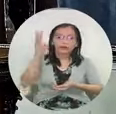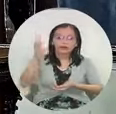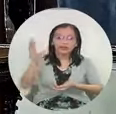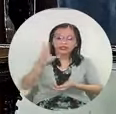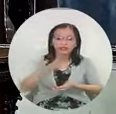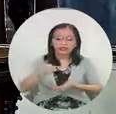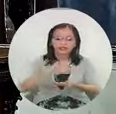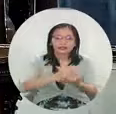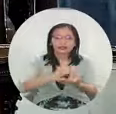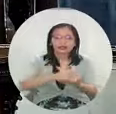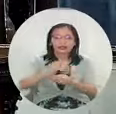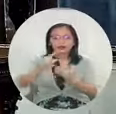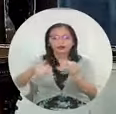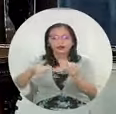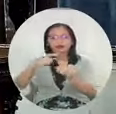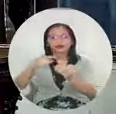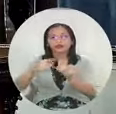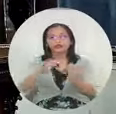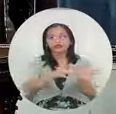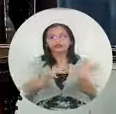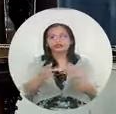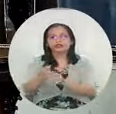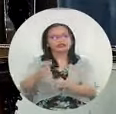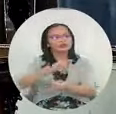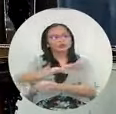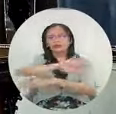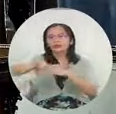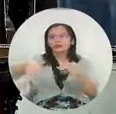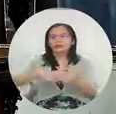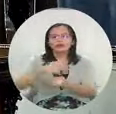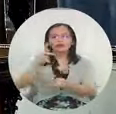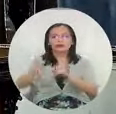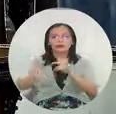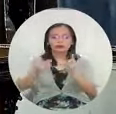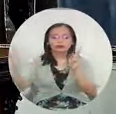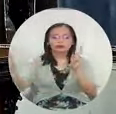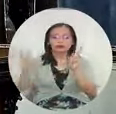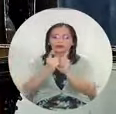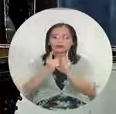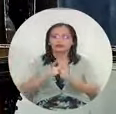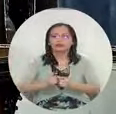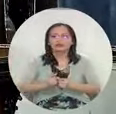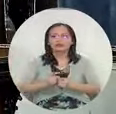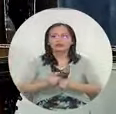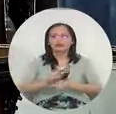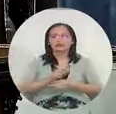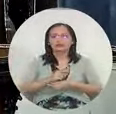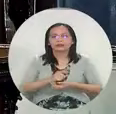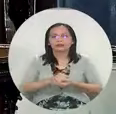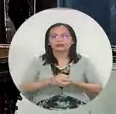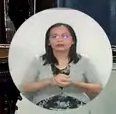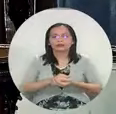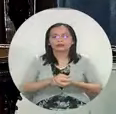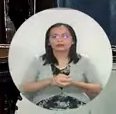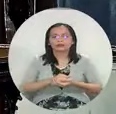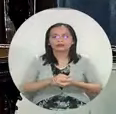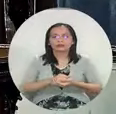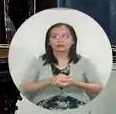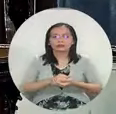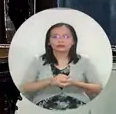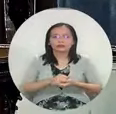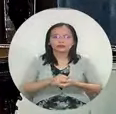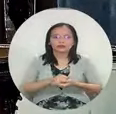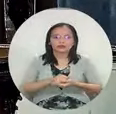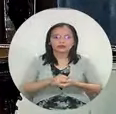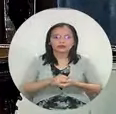opportunity. He witnessed at every opportunity that he had telling people about the Lord Jesus